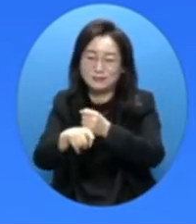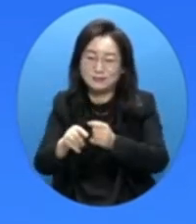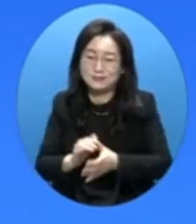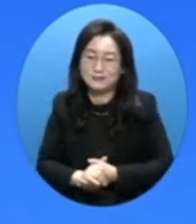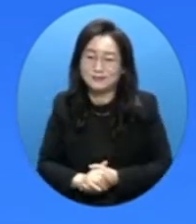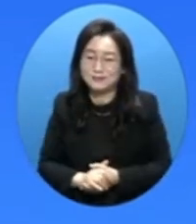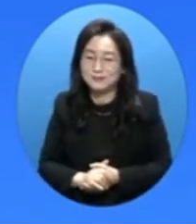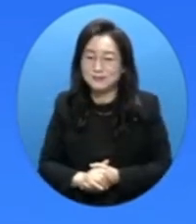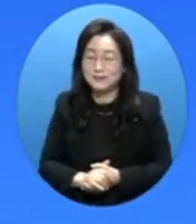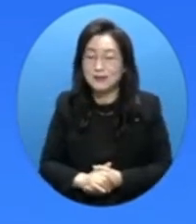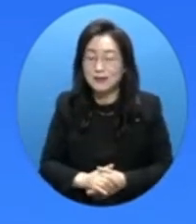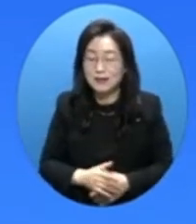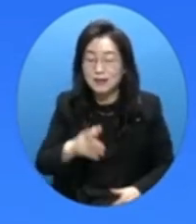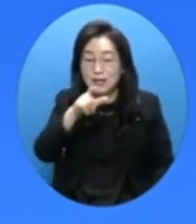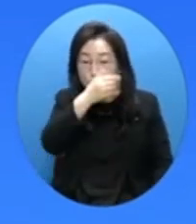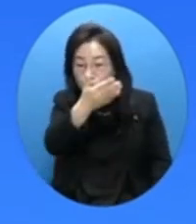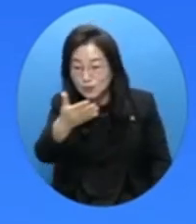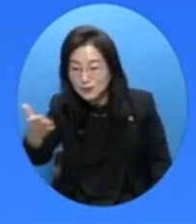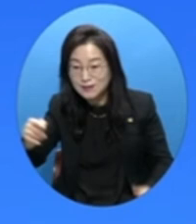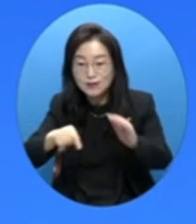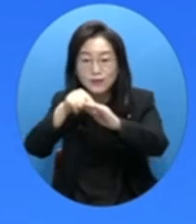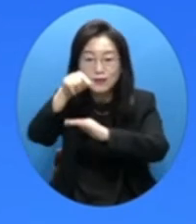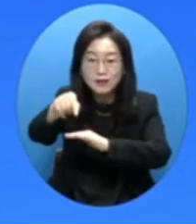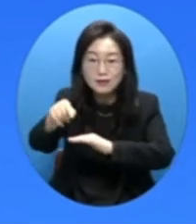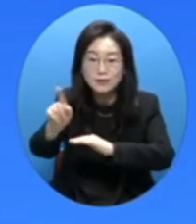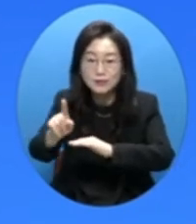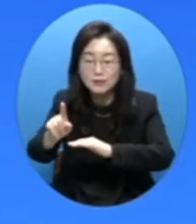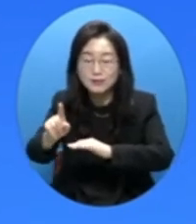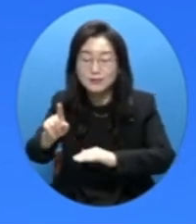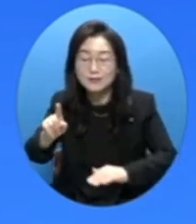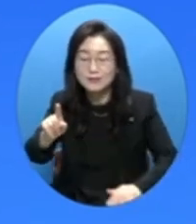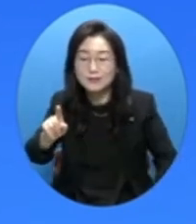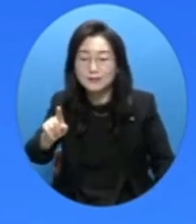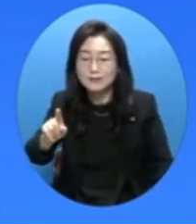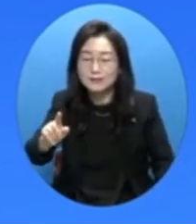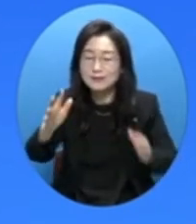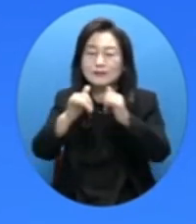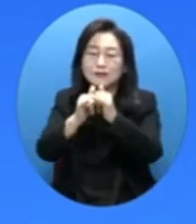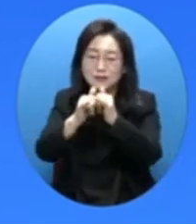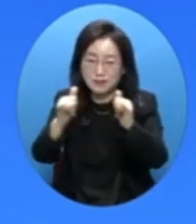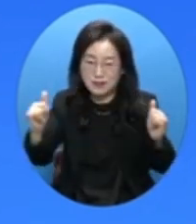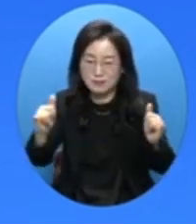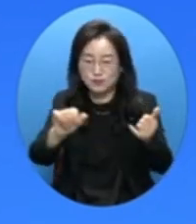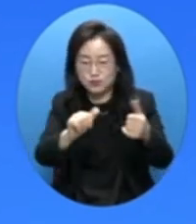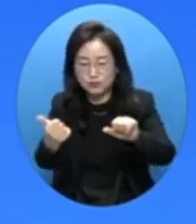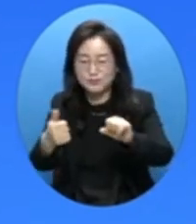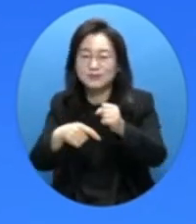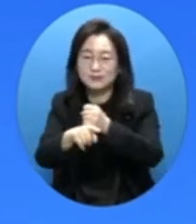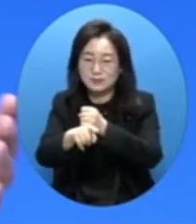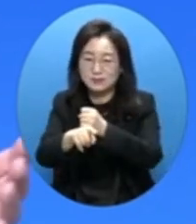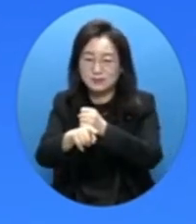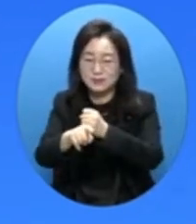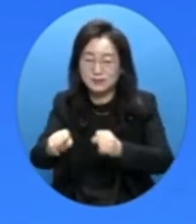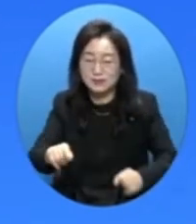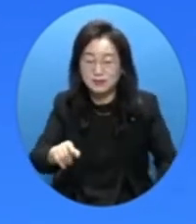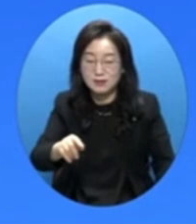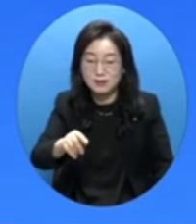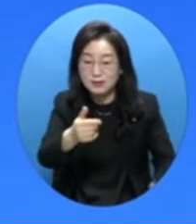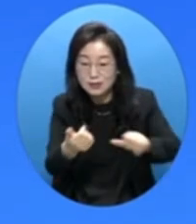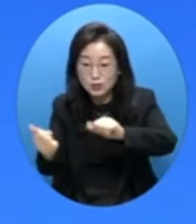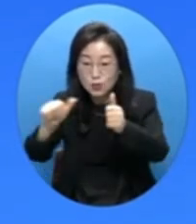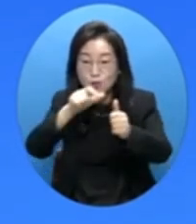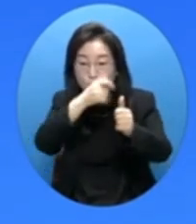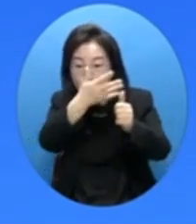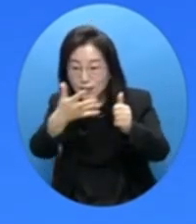그래서 요단강을 건넌다는 것은 어떻게 보면 인간의 죽음을 의미하는데 우리가 요단을 건너기 위해선